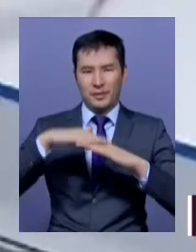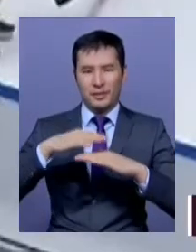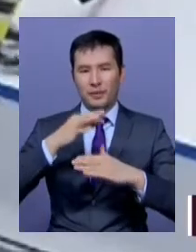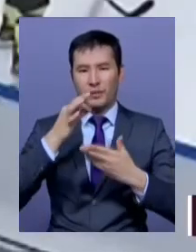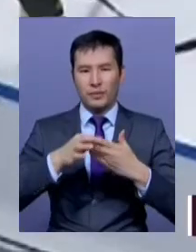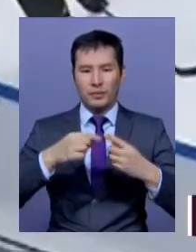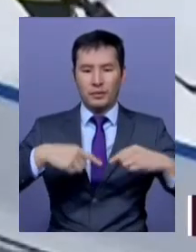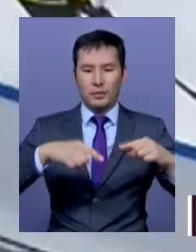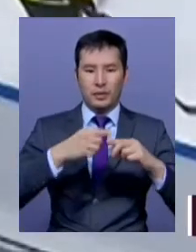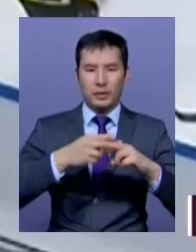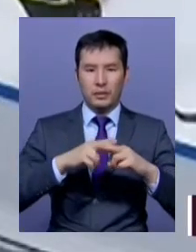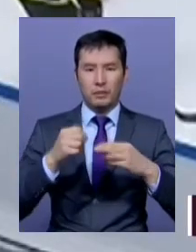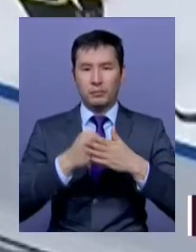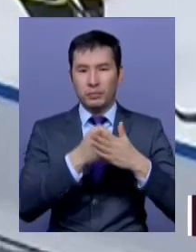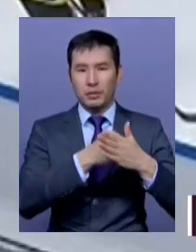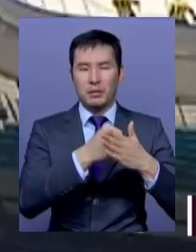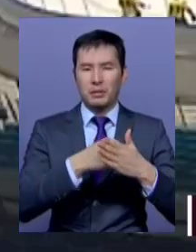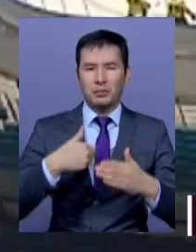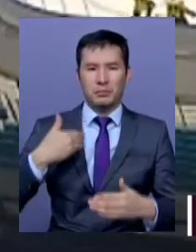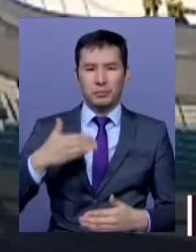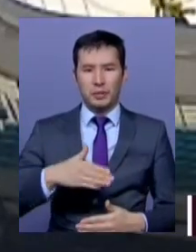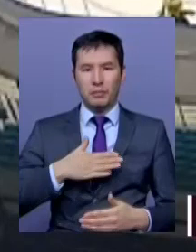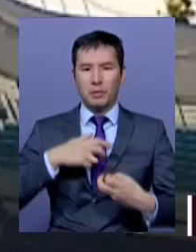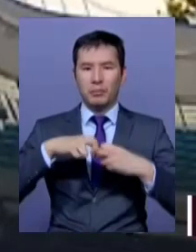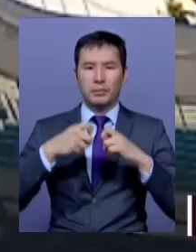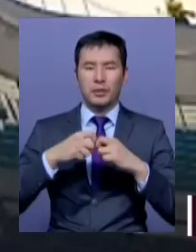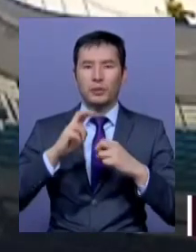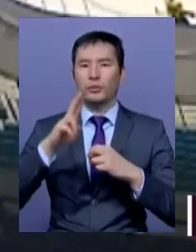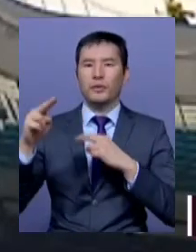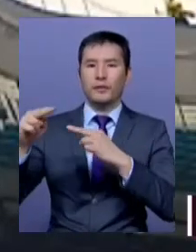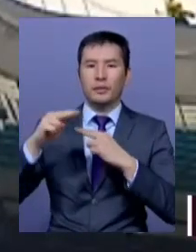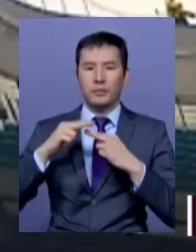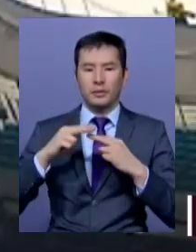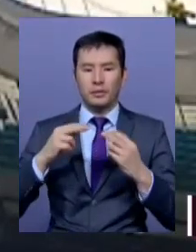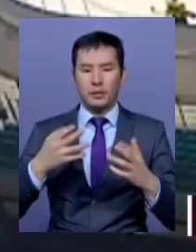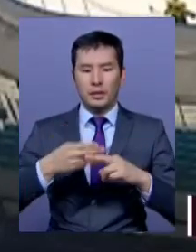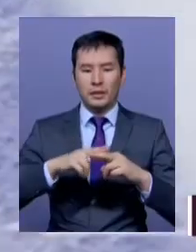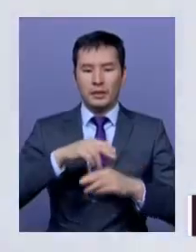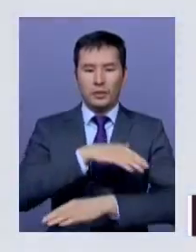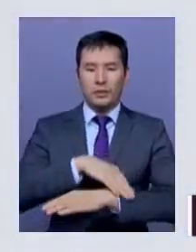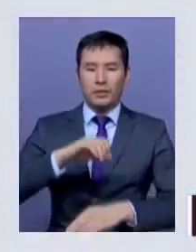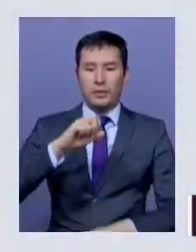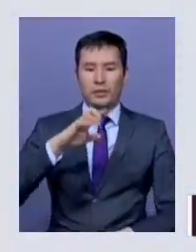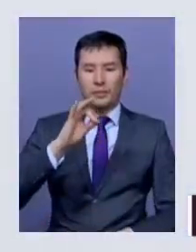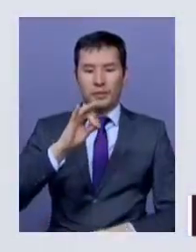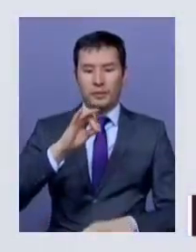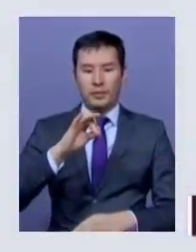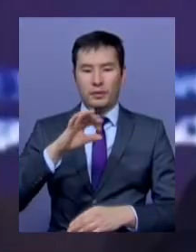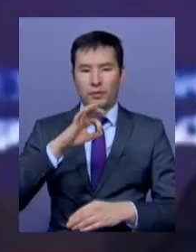Олармен тағы 29 адамның байланыста болғаны анықталды. Барлығына Барыс арена стадионына кіруге тыйым салынған.